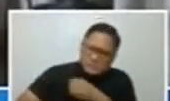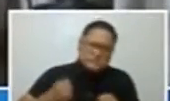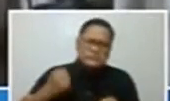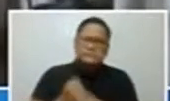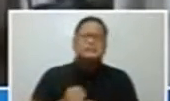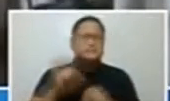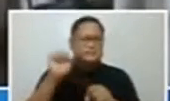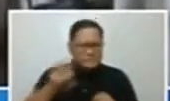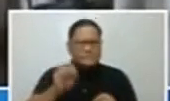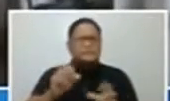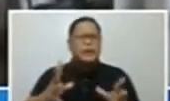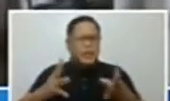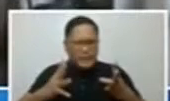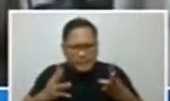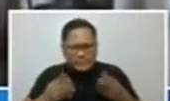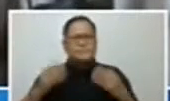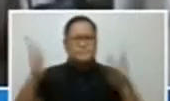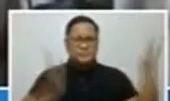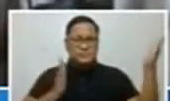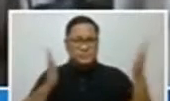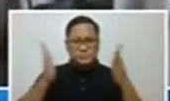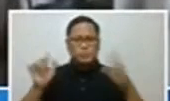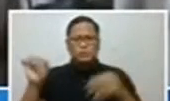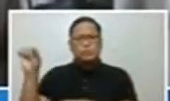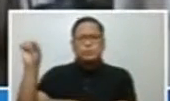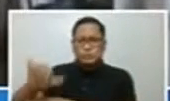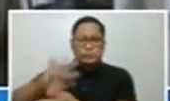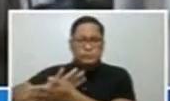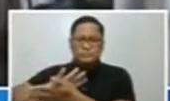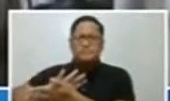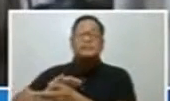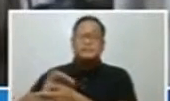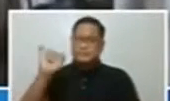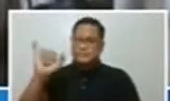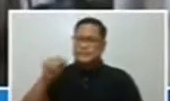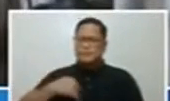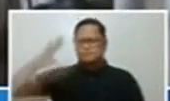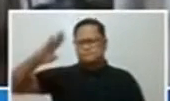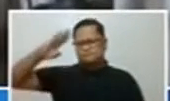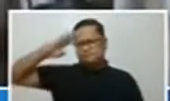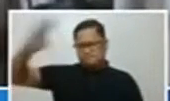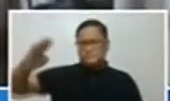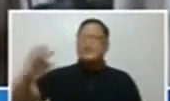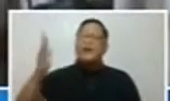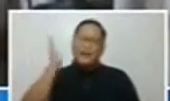no? A total of 431 cases at ang active ay